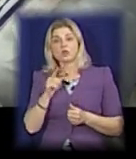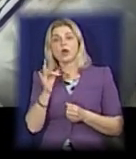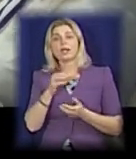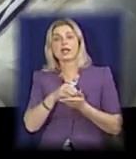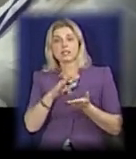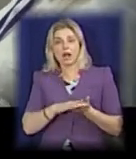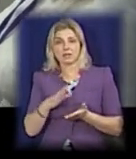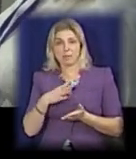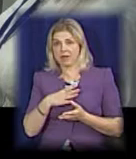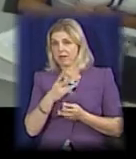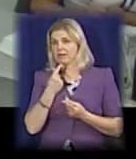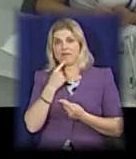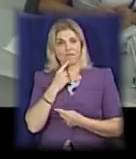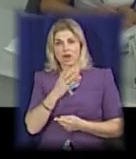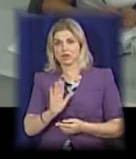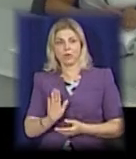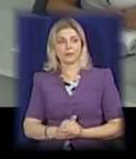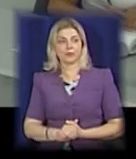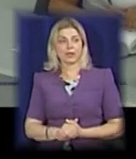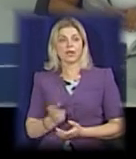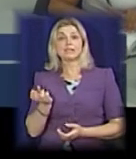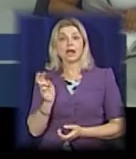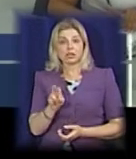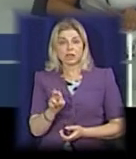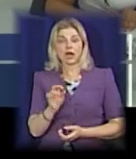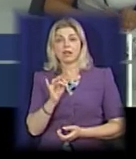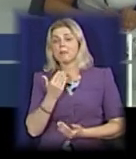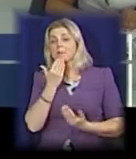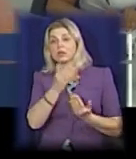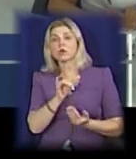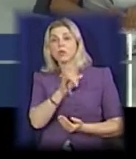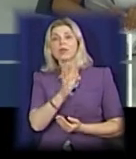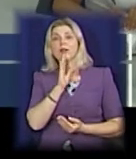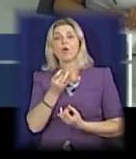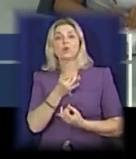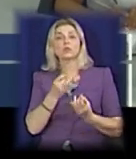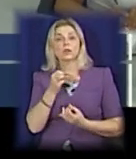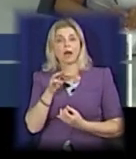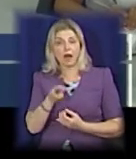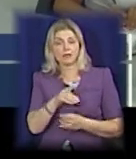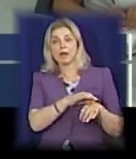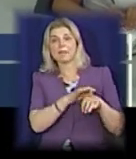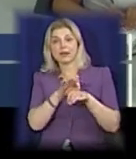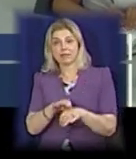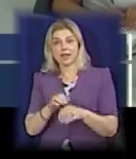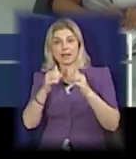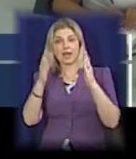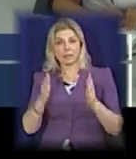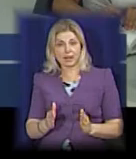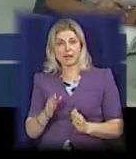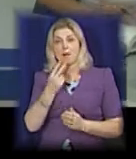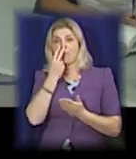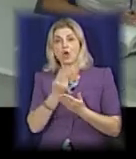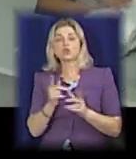проходити їй було неважко. Зайшла, підійшла до консультанта, вона мене підвела до термінала, показала, що